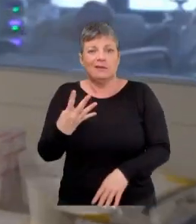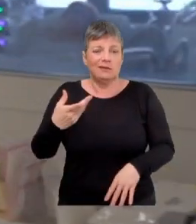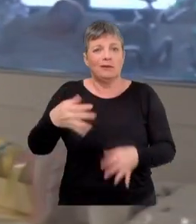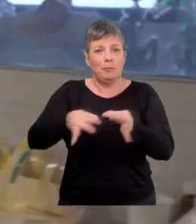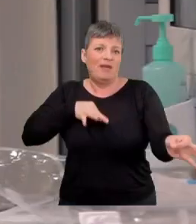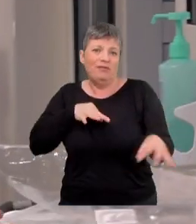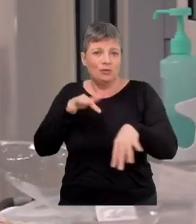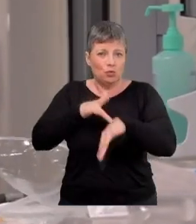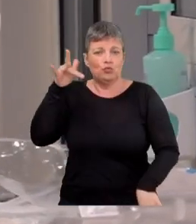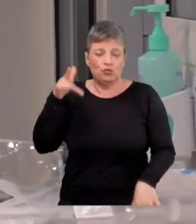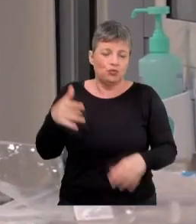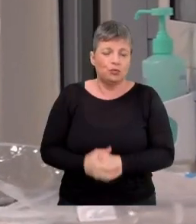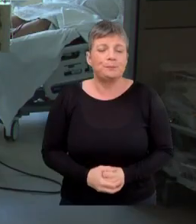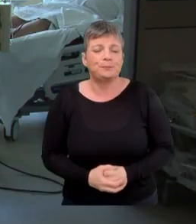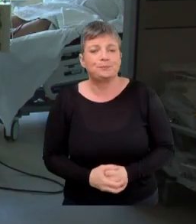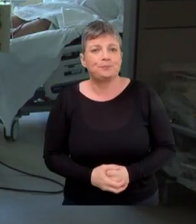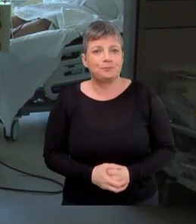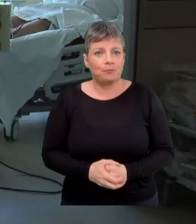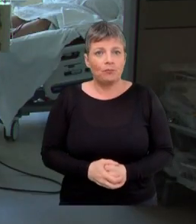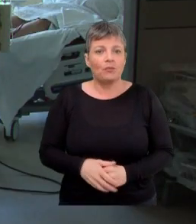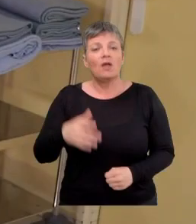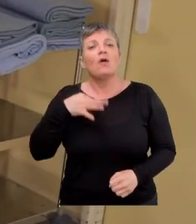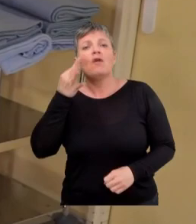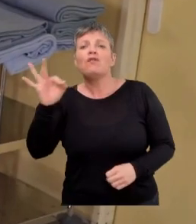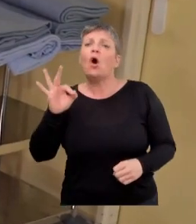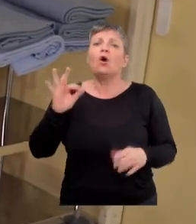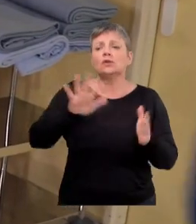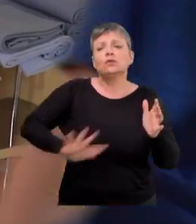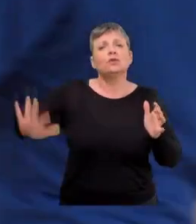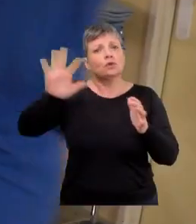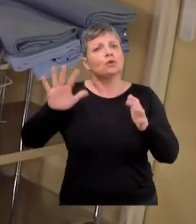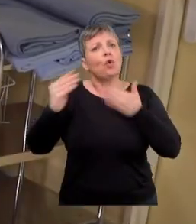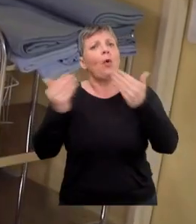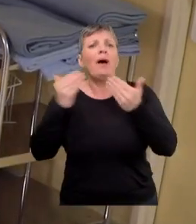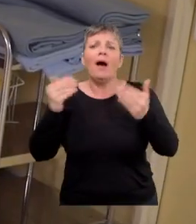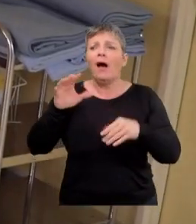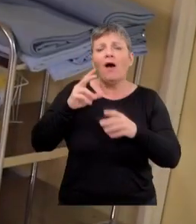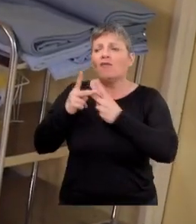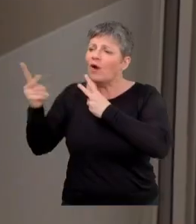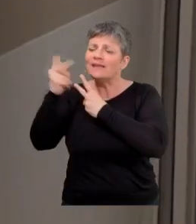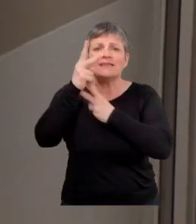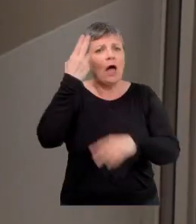2017, la France se situait dans la moyenne par rapport à ses voisins européens. Mais c'est l'année prochaine, lorsque